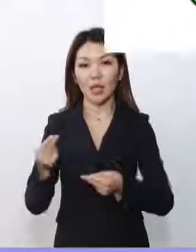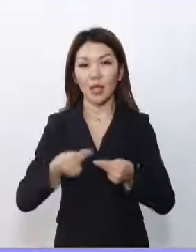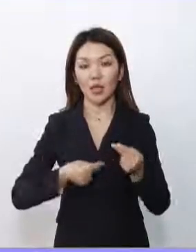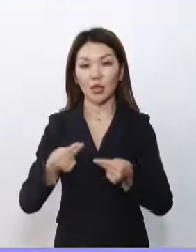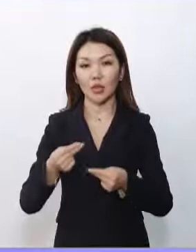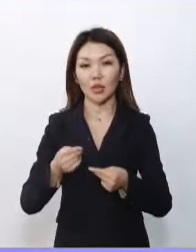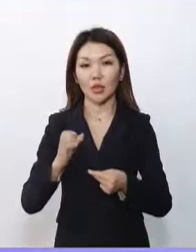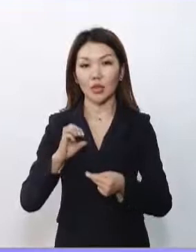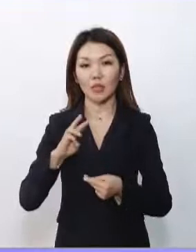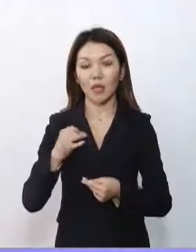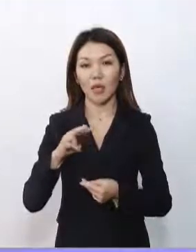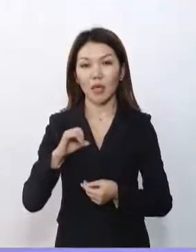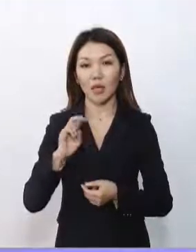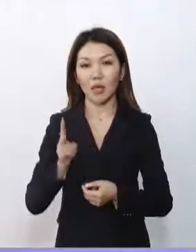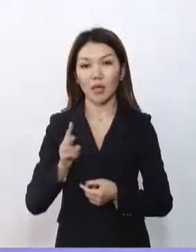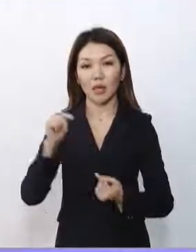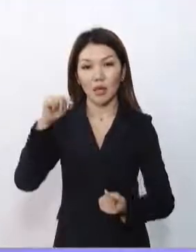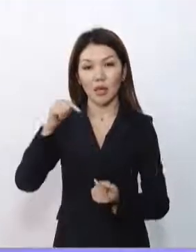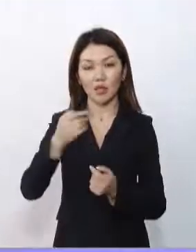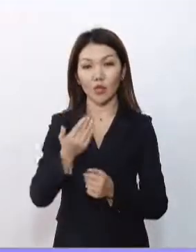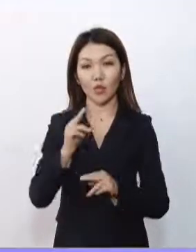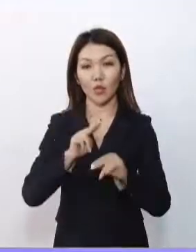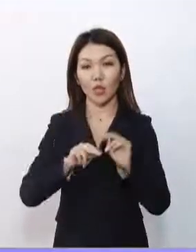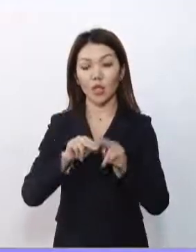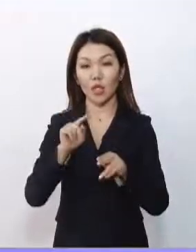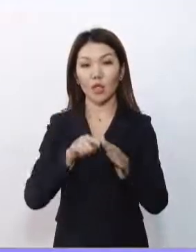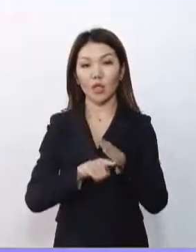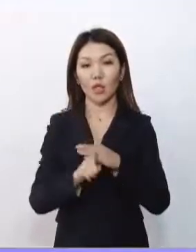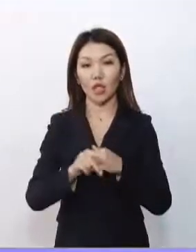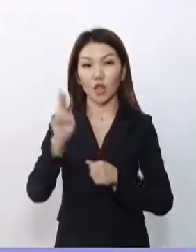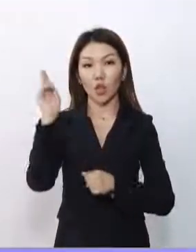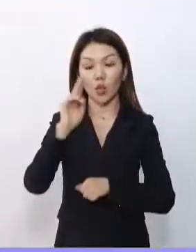соответствующий вашему устранению начале урока